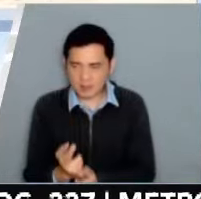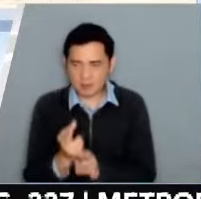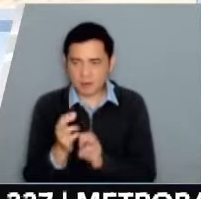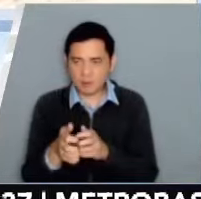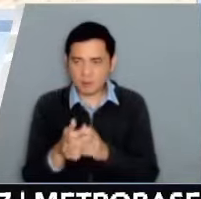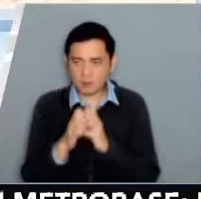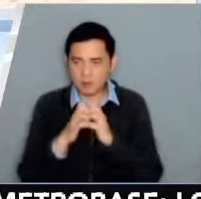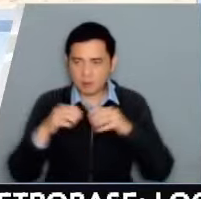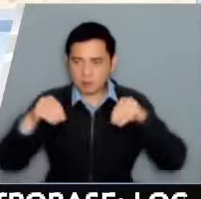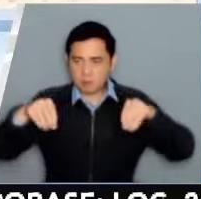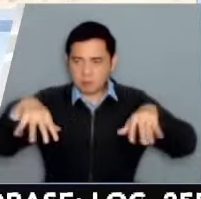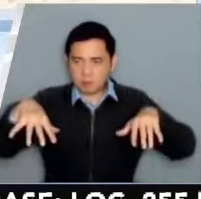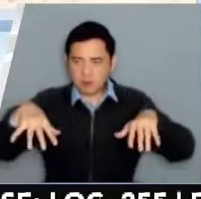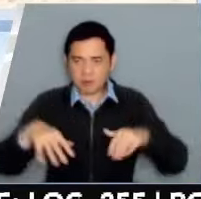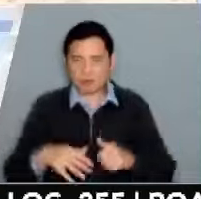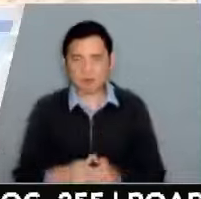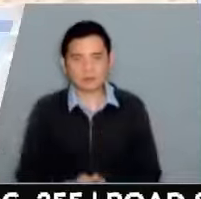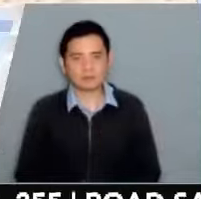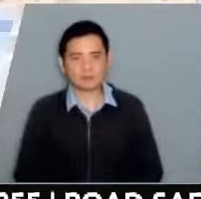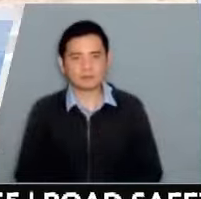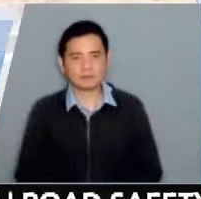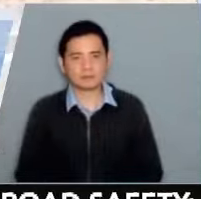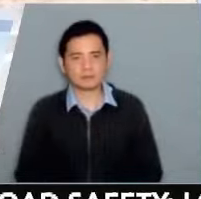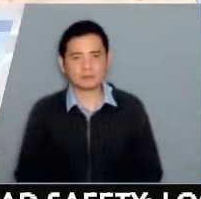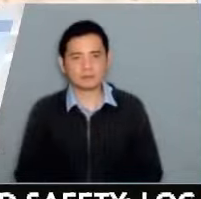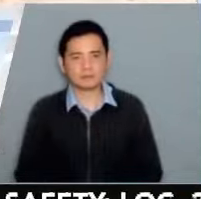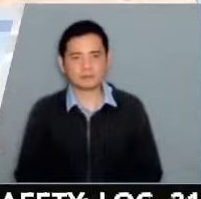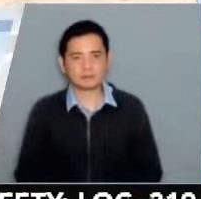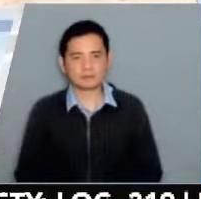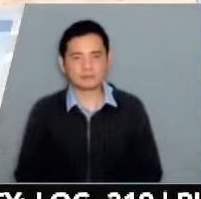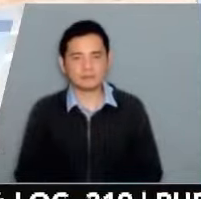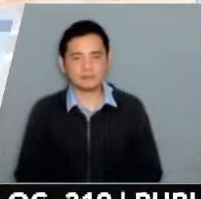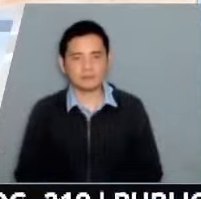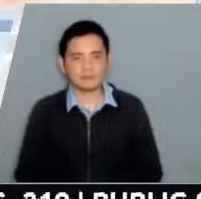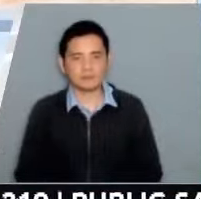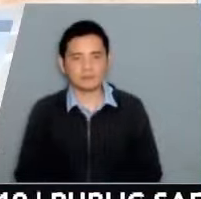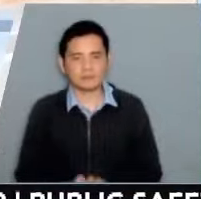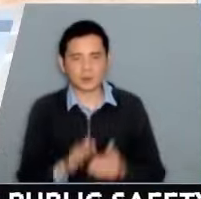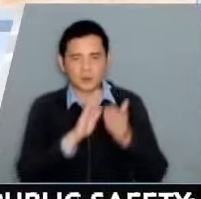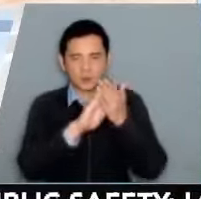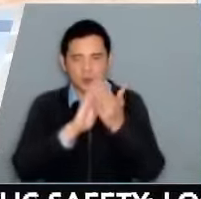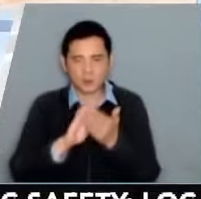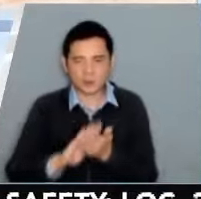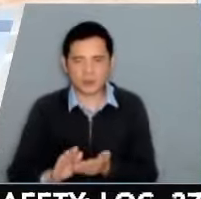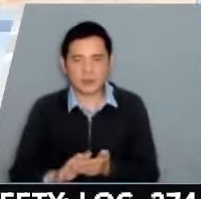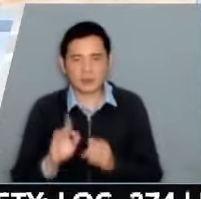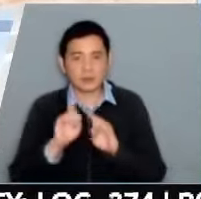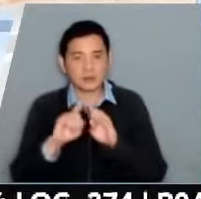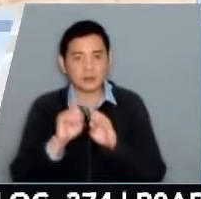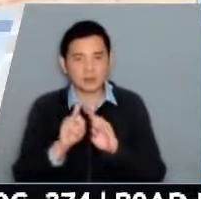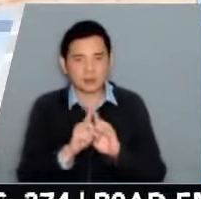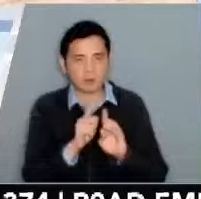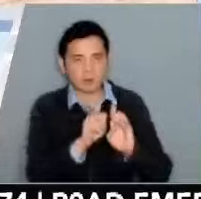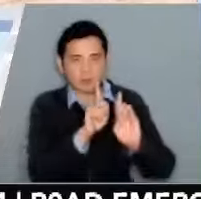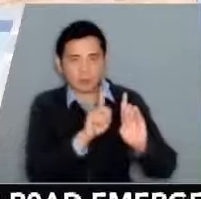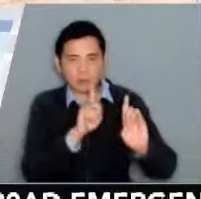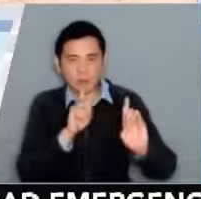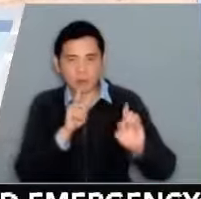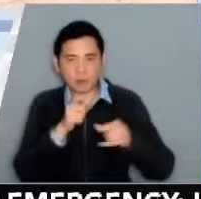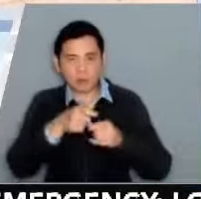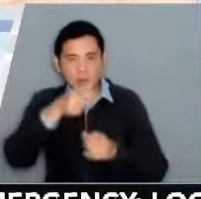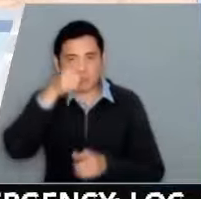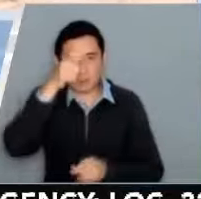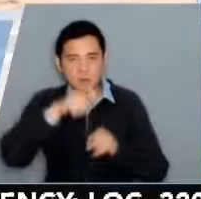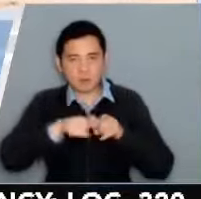pananalasa ng bagyong Karina. Minamadali na raw ang pagsasaayos ng mga poste ng kuryente na naapektuhan ng bagyo.